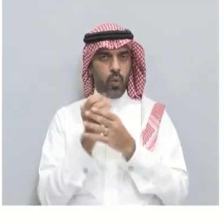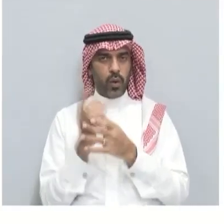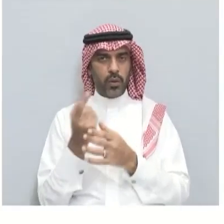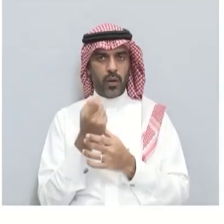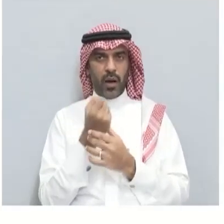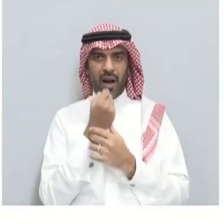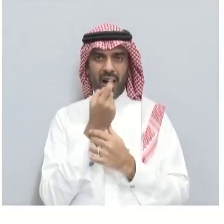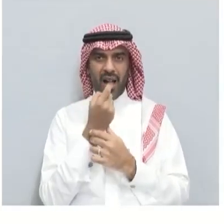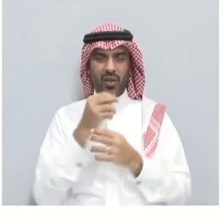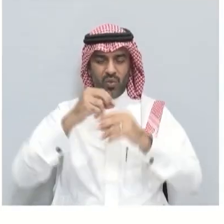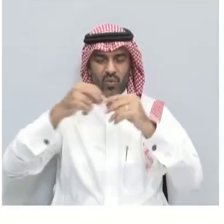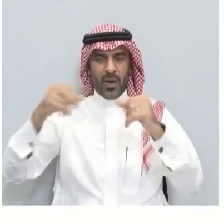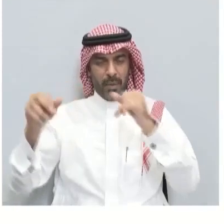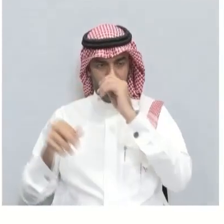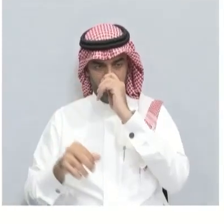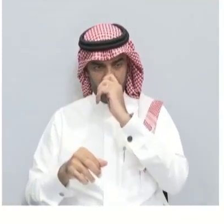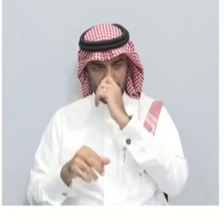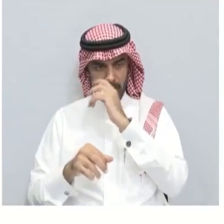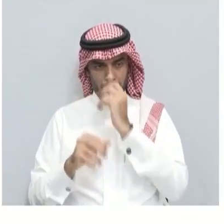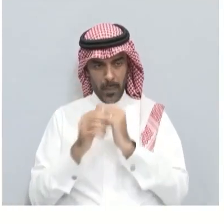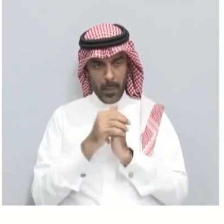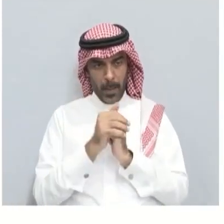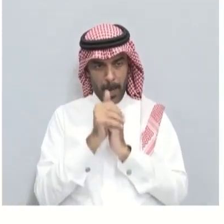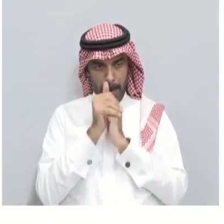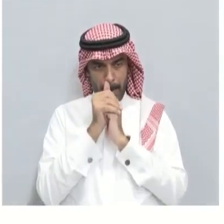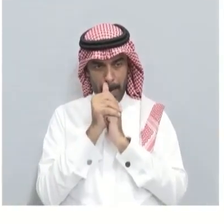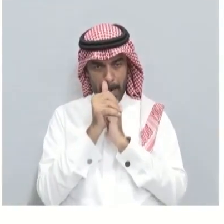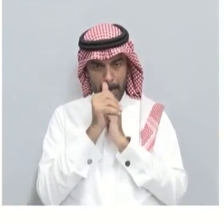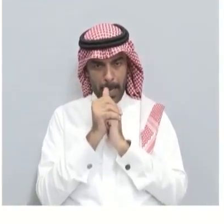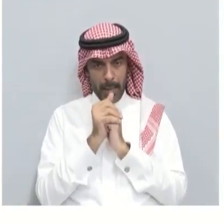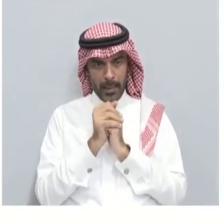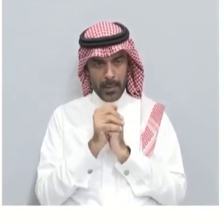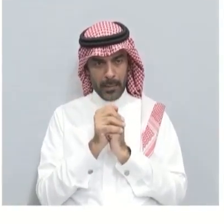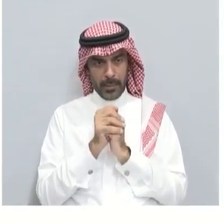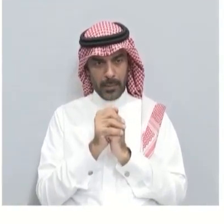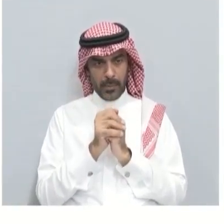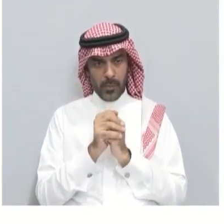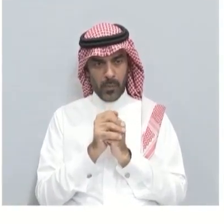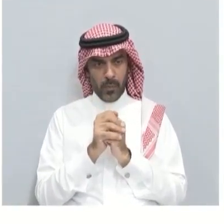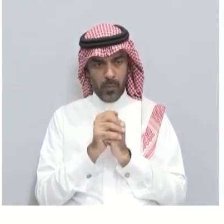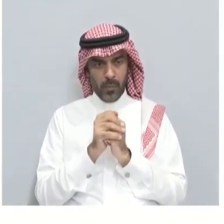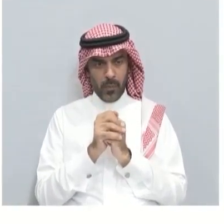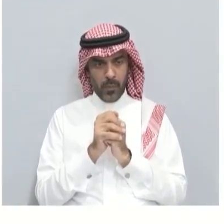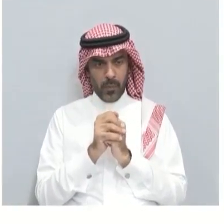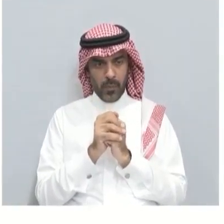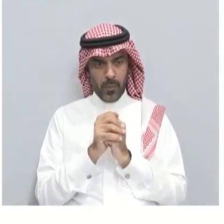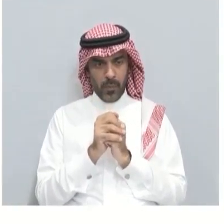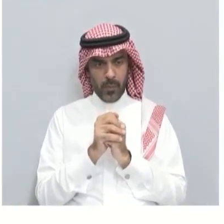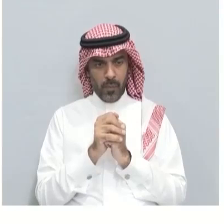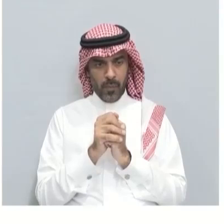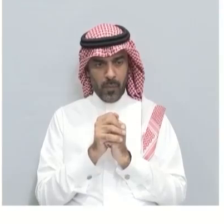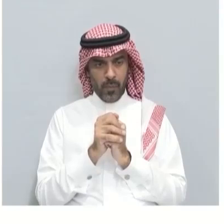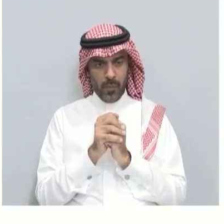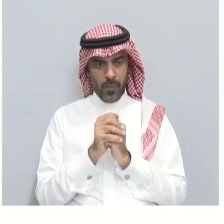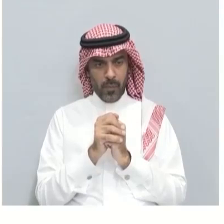الدرعيه في ان ماذا في ان اللزوجه منخفضه التدفق تتدفق بسهوله بازلتيه نسبه